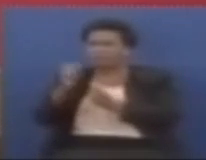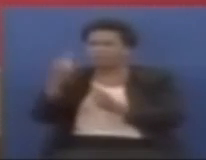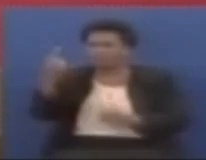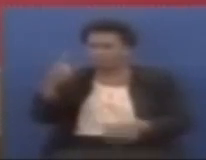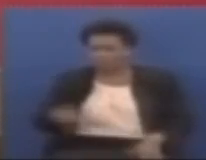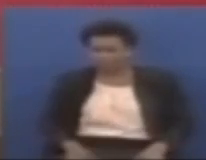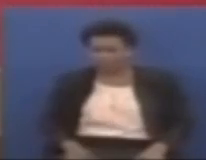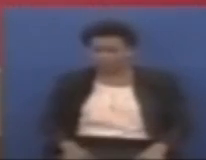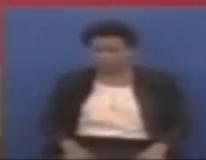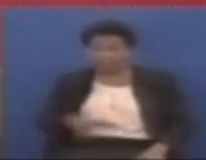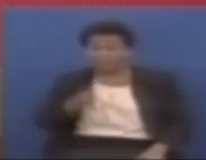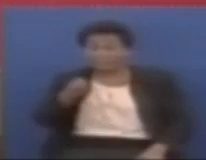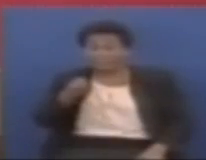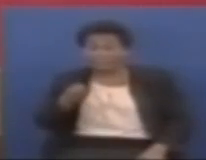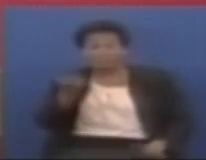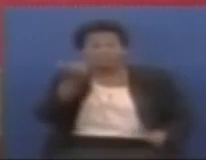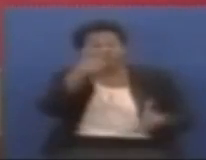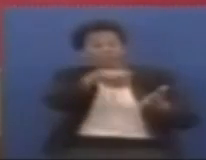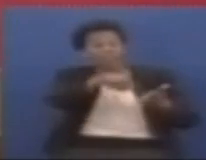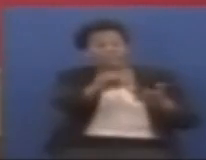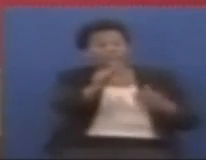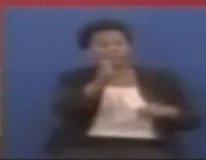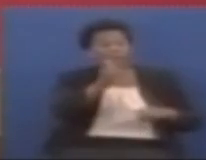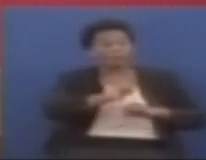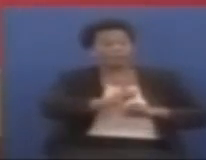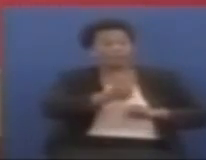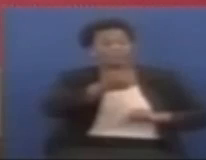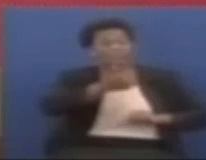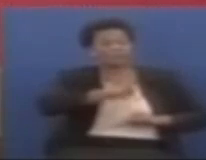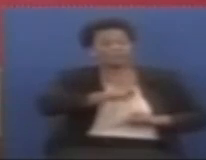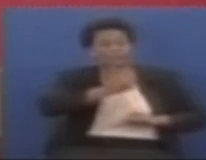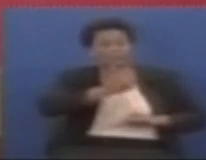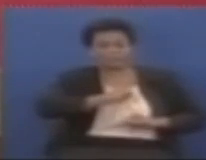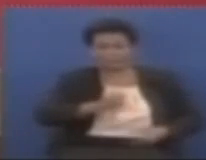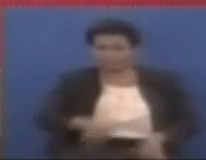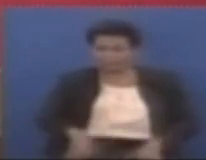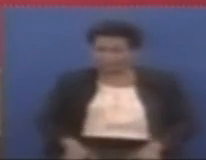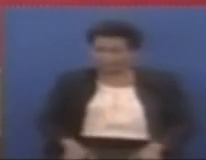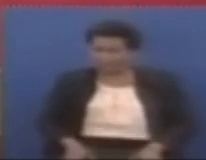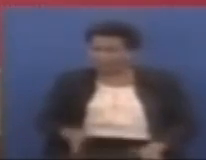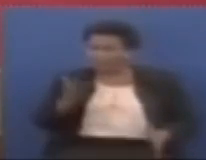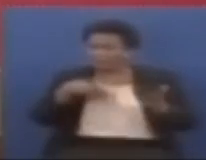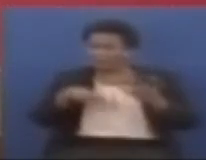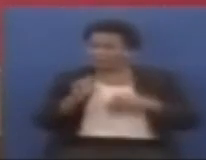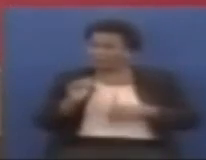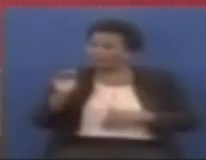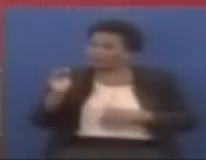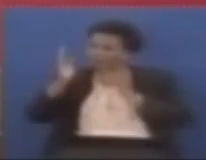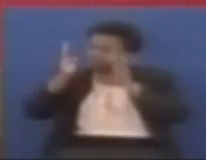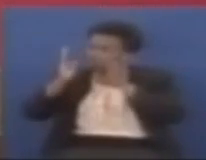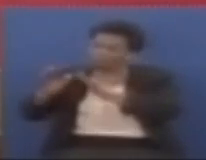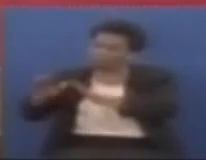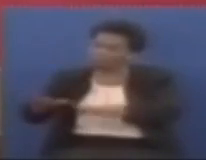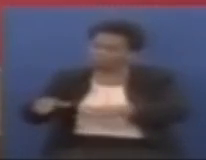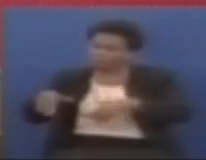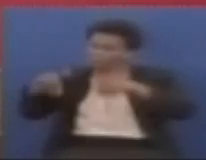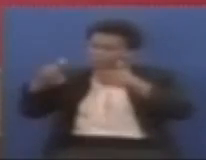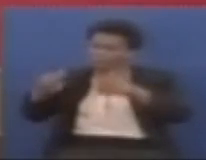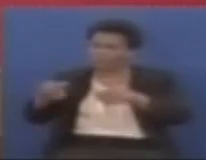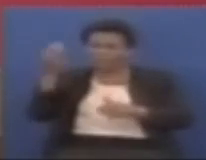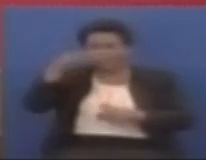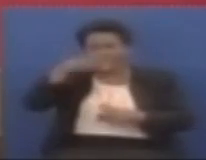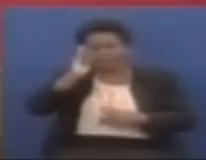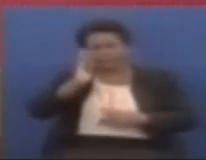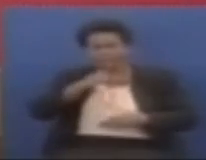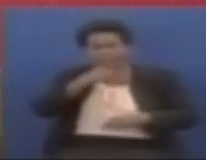ya wakili mkuu wa serikali katika kusimamia uendeshaji wa shauri husika.